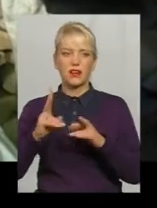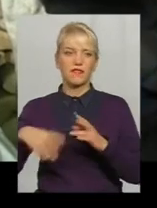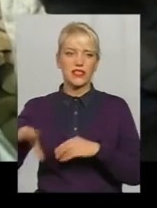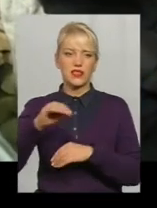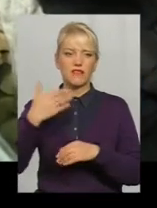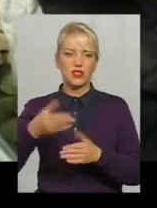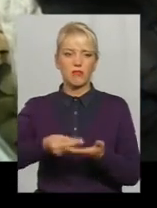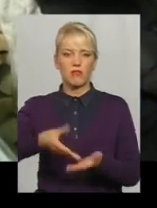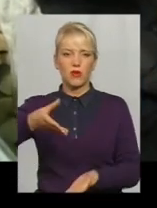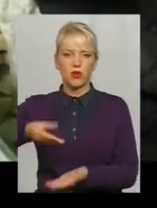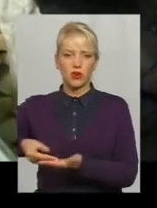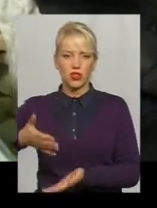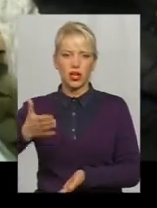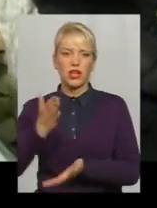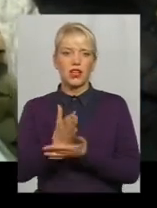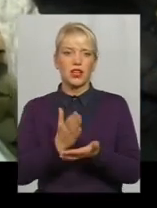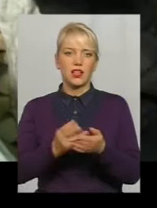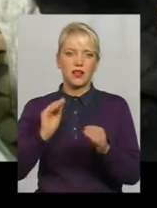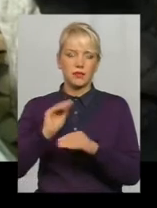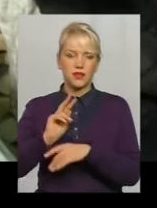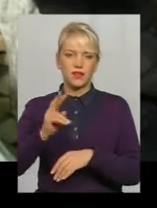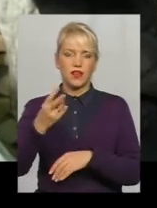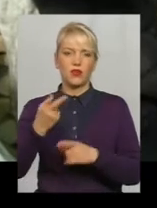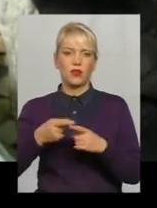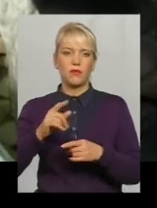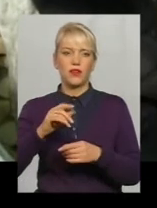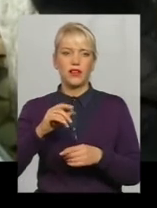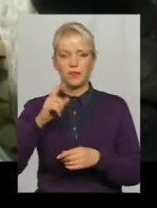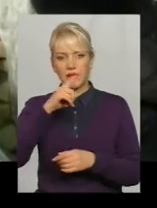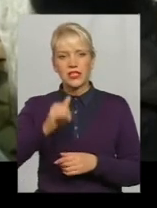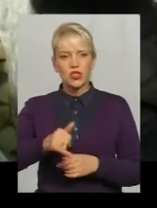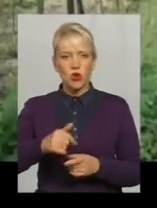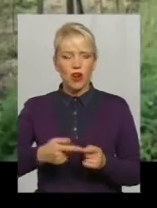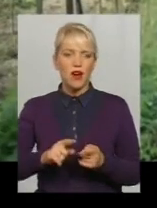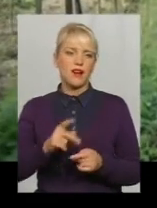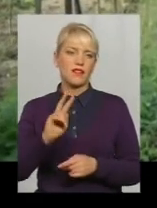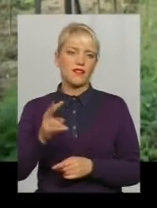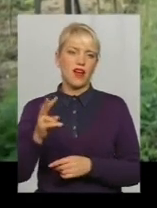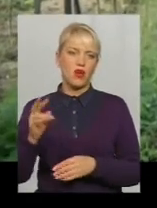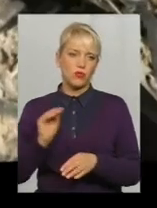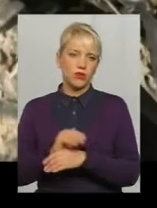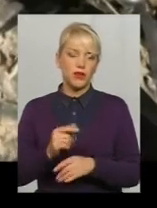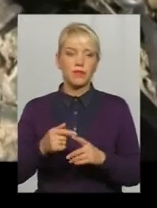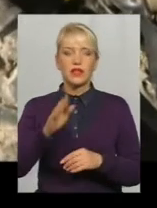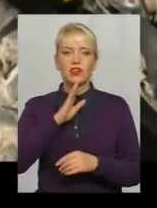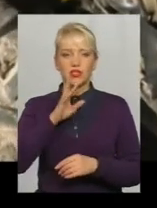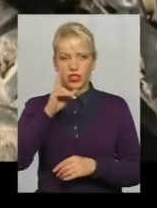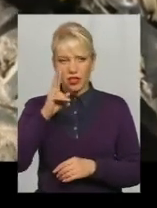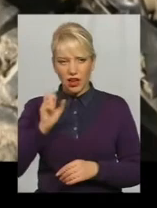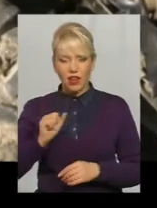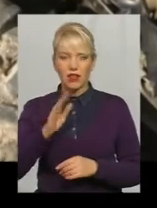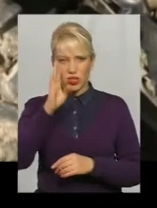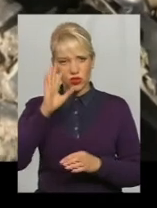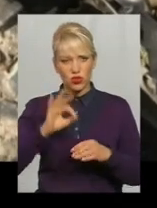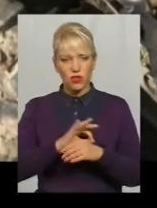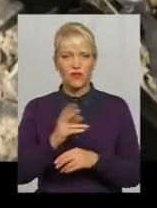подорожало. Хліб на 2 рублі, соляра на 2 рублі. Жінка та її чоловік скиглити не звикли. Працюють,